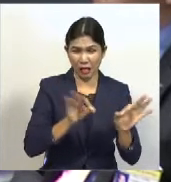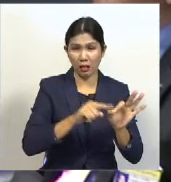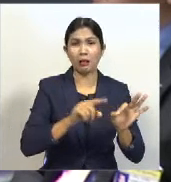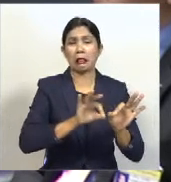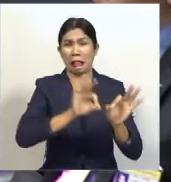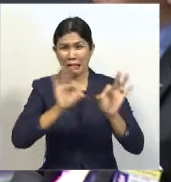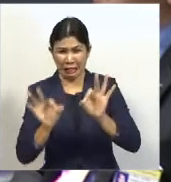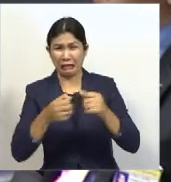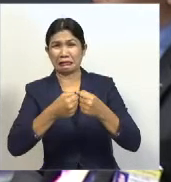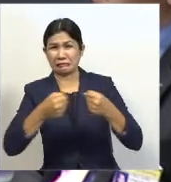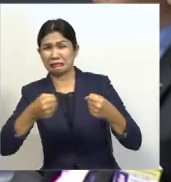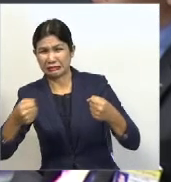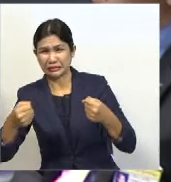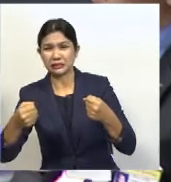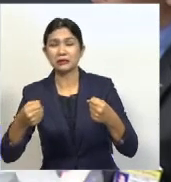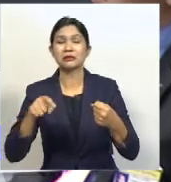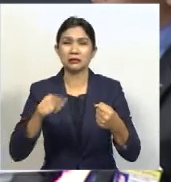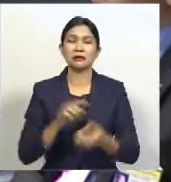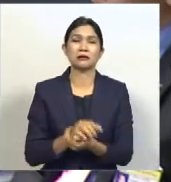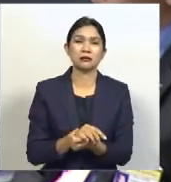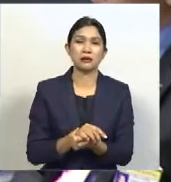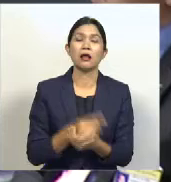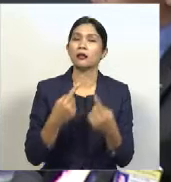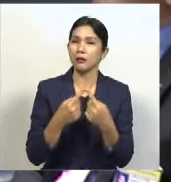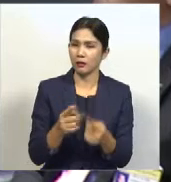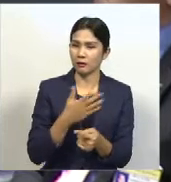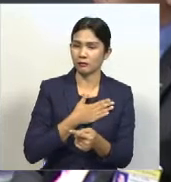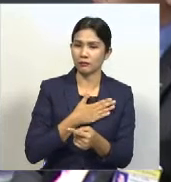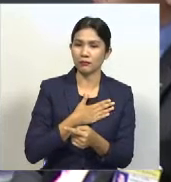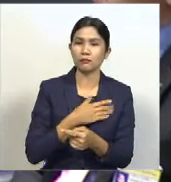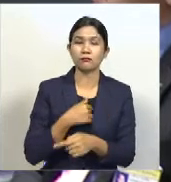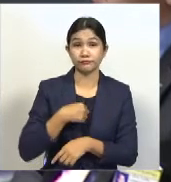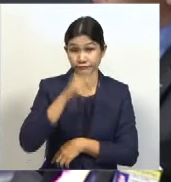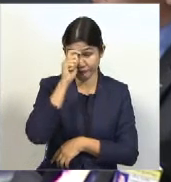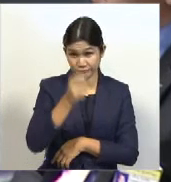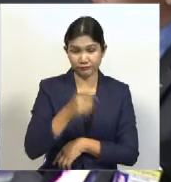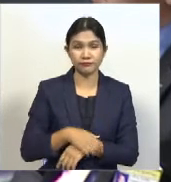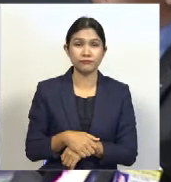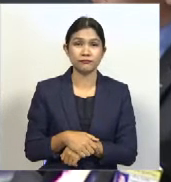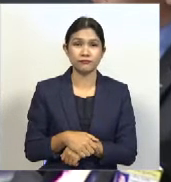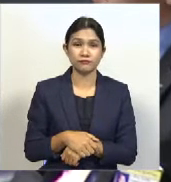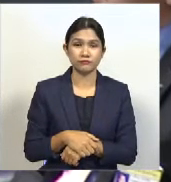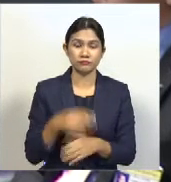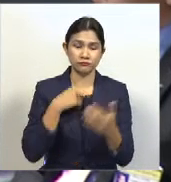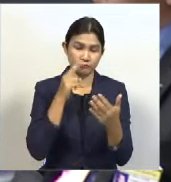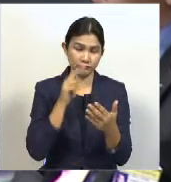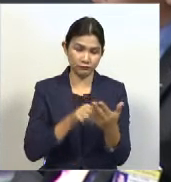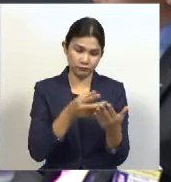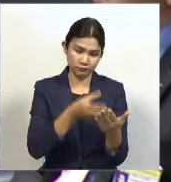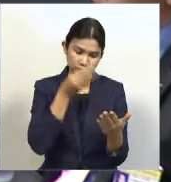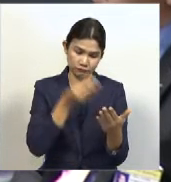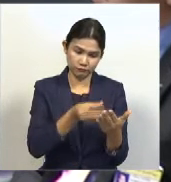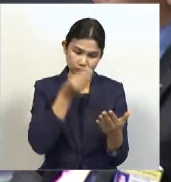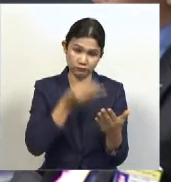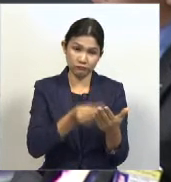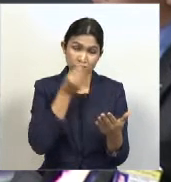กนะเกิดความล่าช้าไปอีกแต่ผมด้วยความเคารพอ่านและศึกษาง